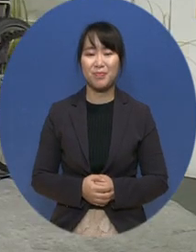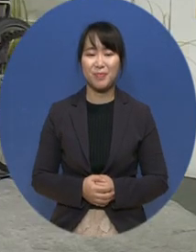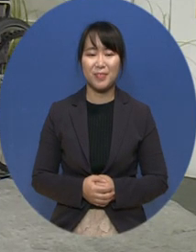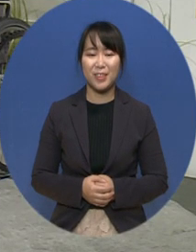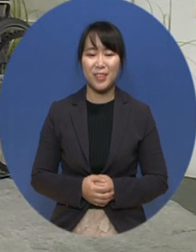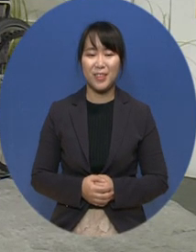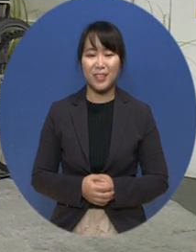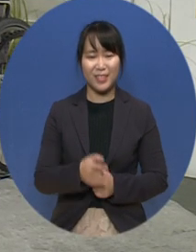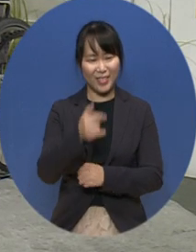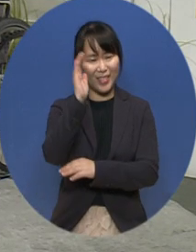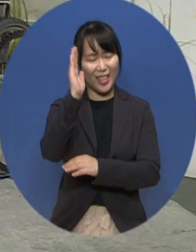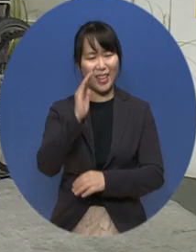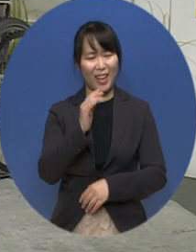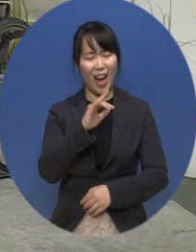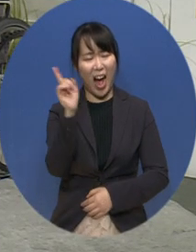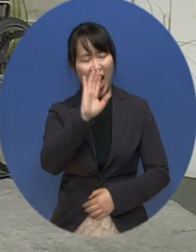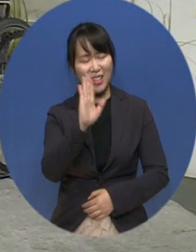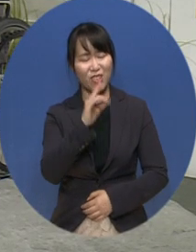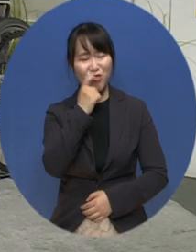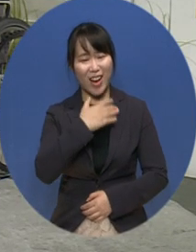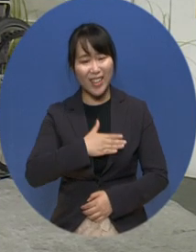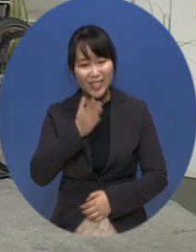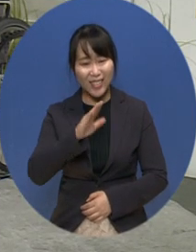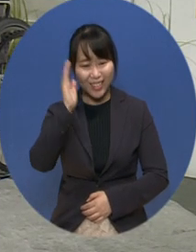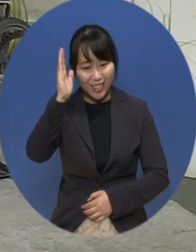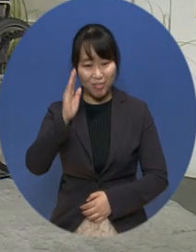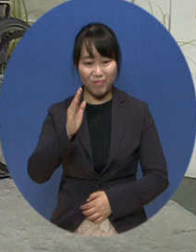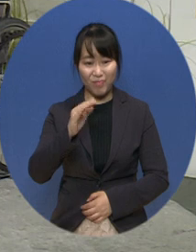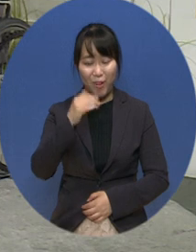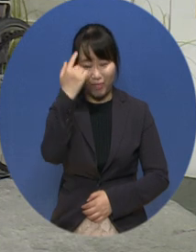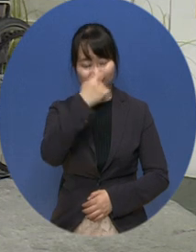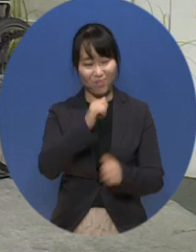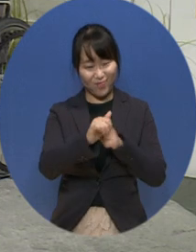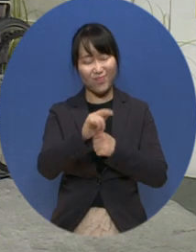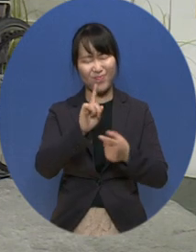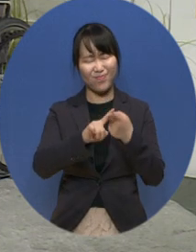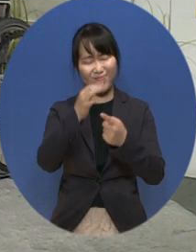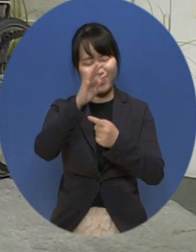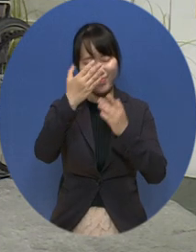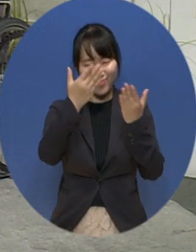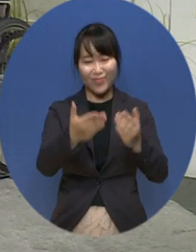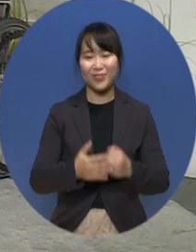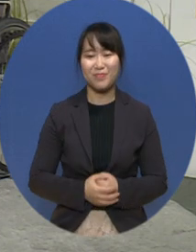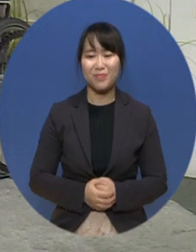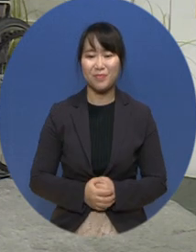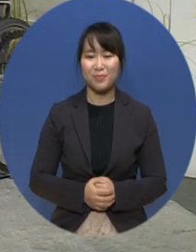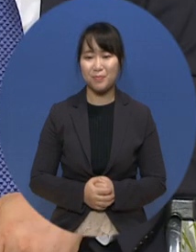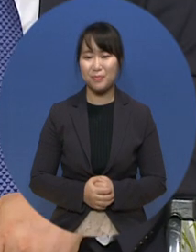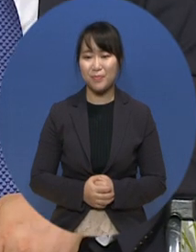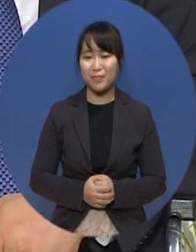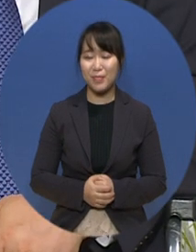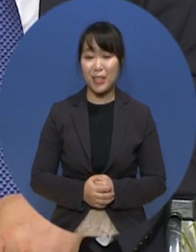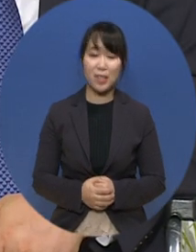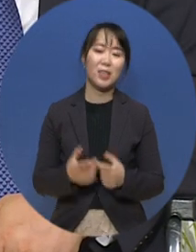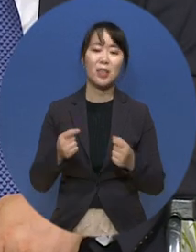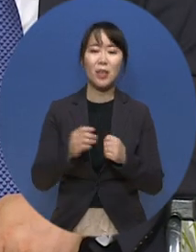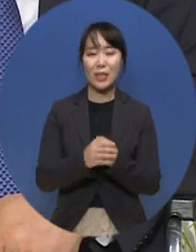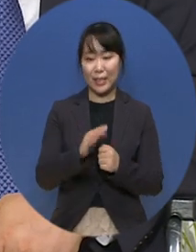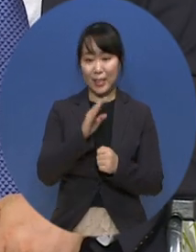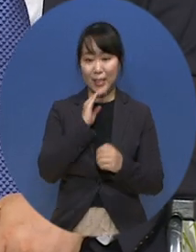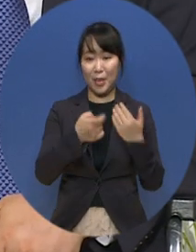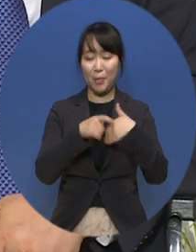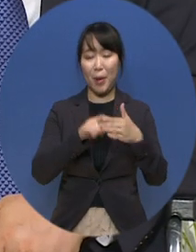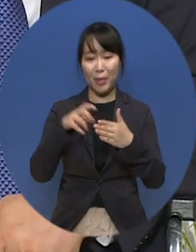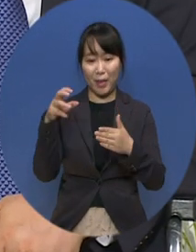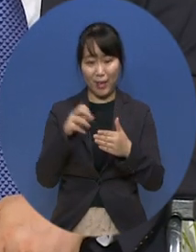외교는 알았지 않은 헐떡 하실래요 bgn 잘하겠습니다 에 아이 그만큼 진정성을 가지고 대